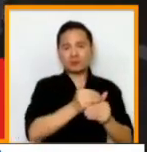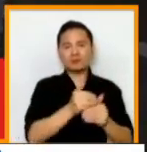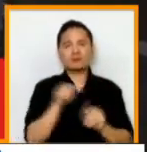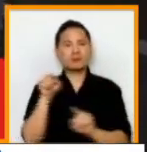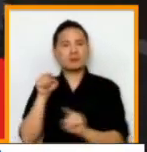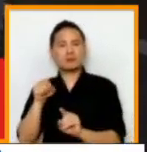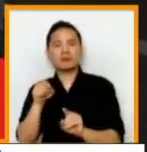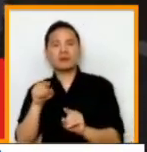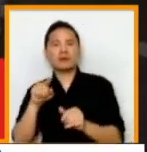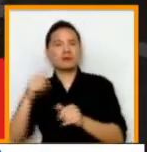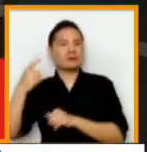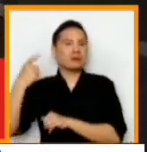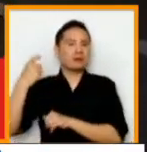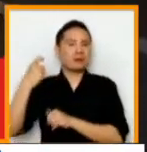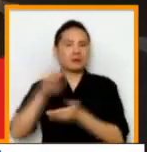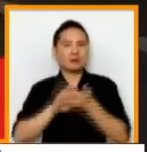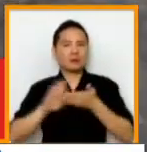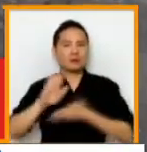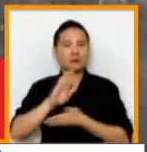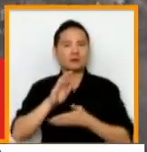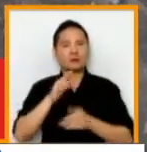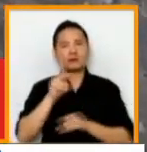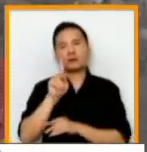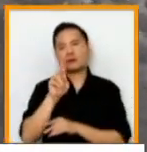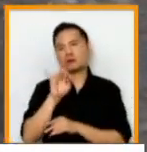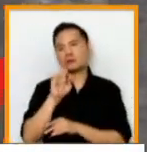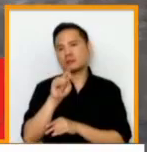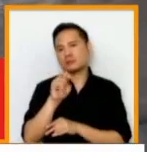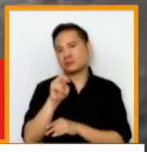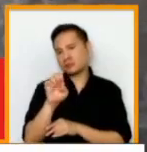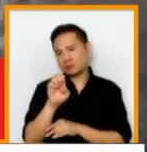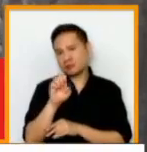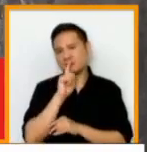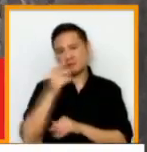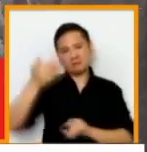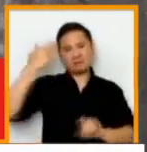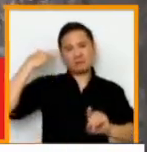na dati pa raw gusto magparehistro. Sobrang halaga po kasi,